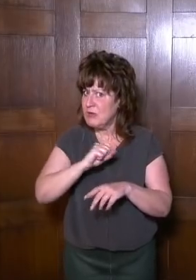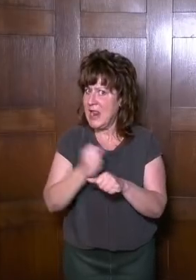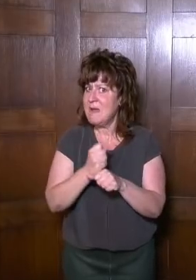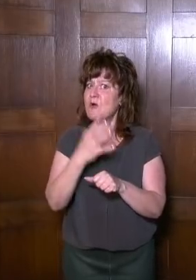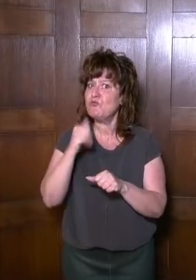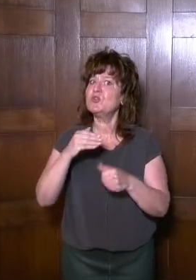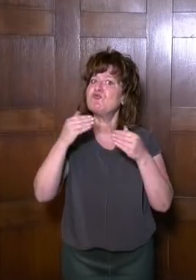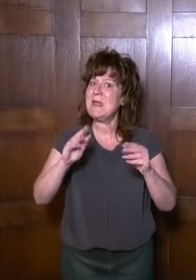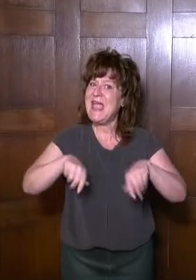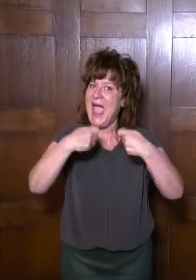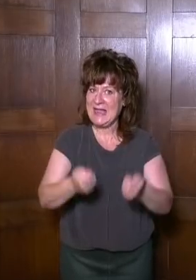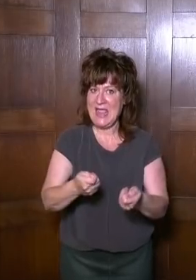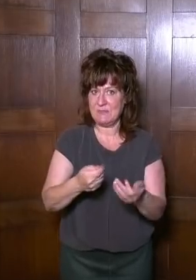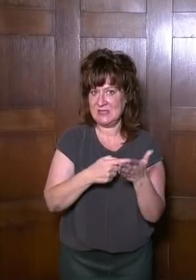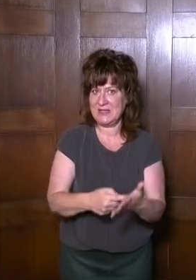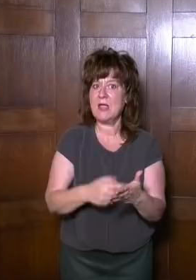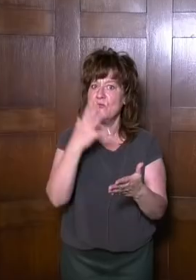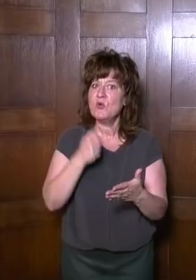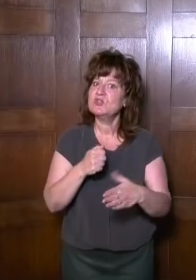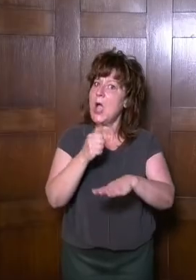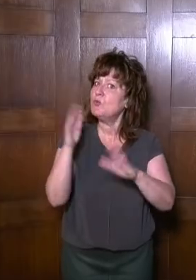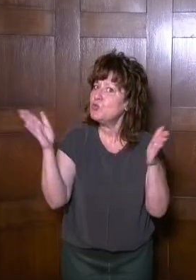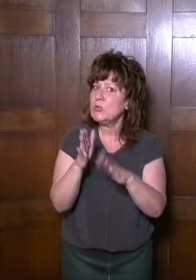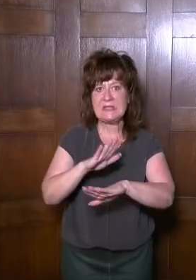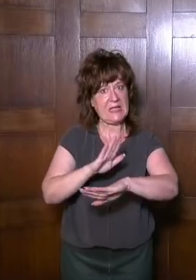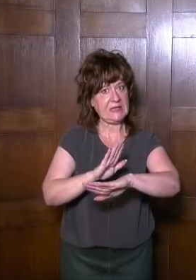aber so war es ausgemacht, doch mal eine gewisse Zeit lang